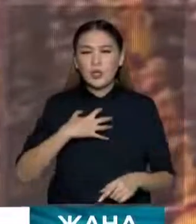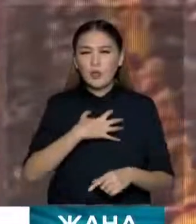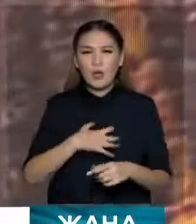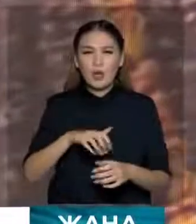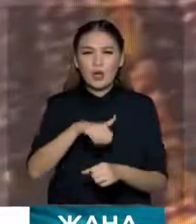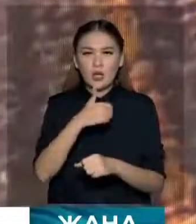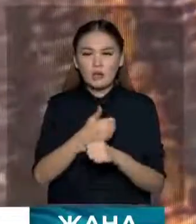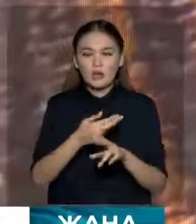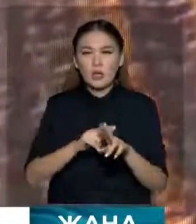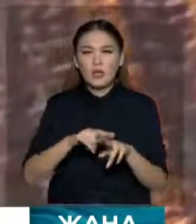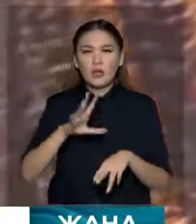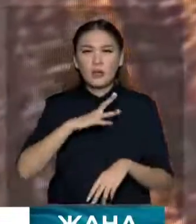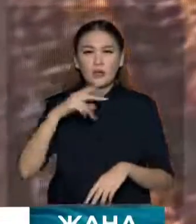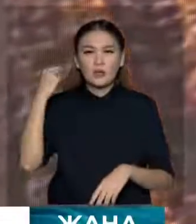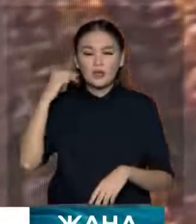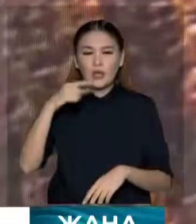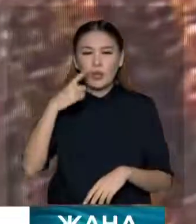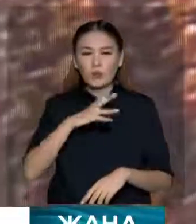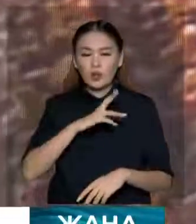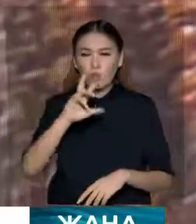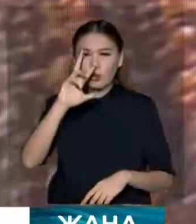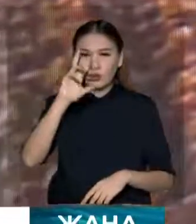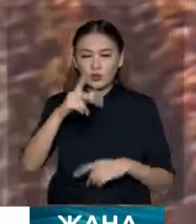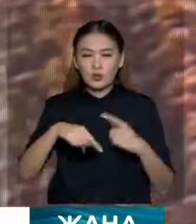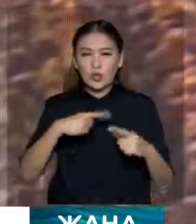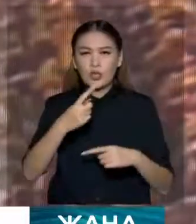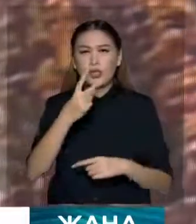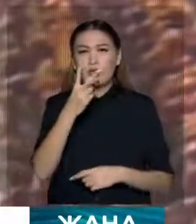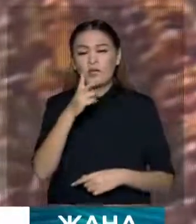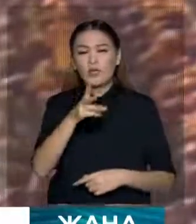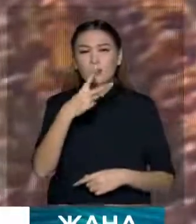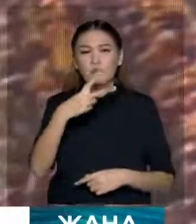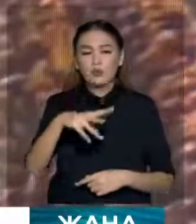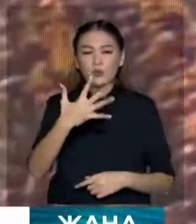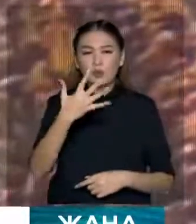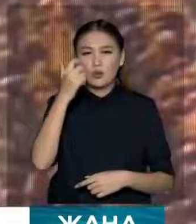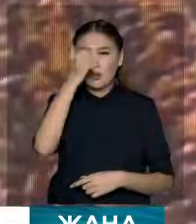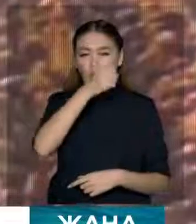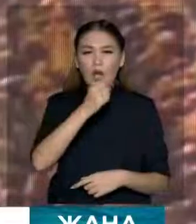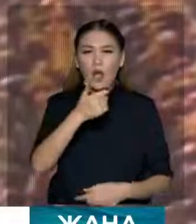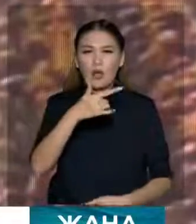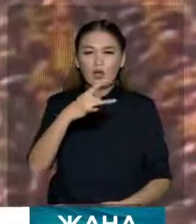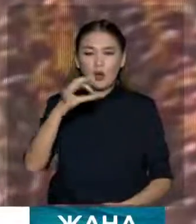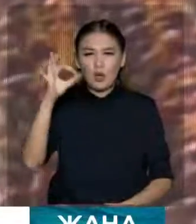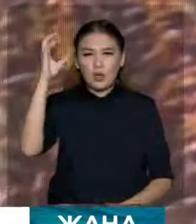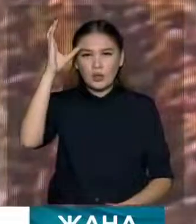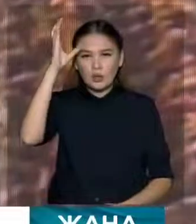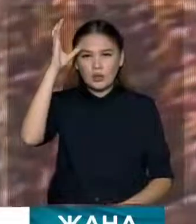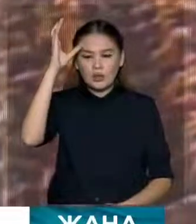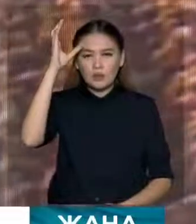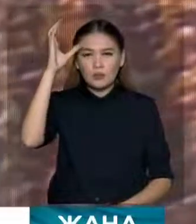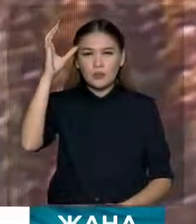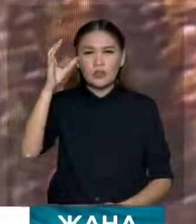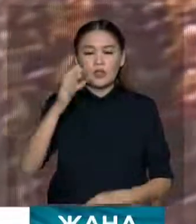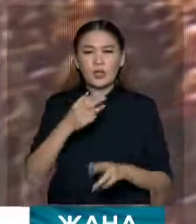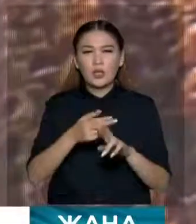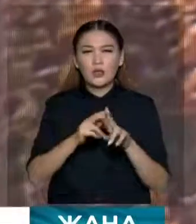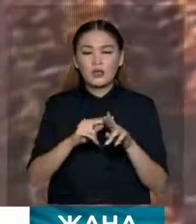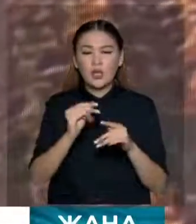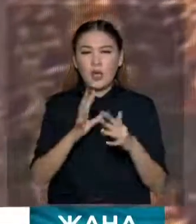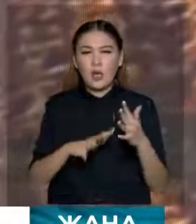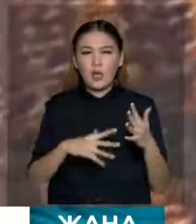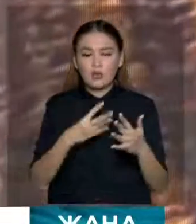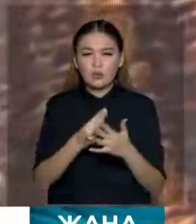бойынша осы алдымыздағы үш жылдың ішінде 2025 жылға дейін аграрлық ғылымның жаңағы